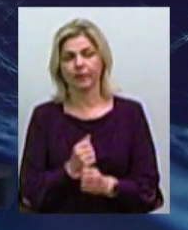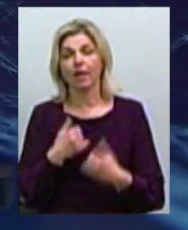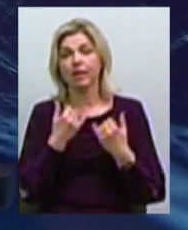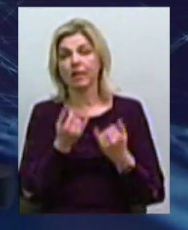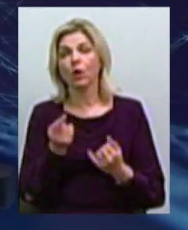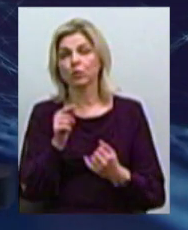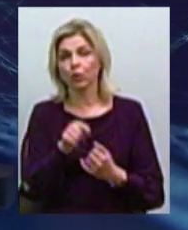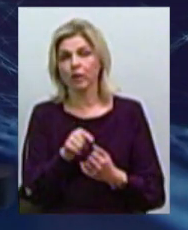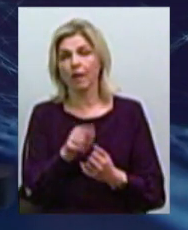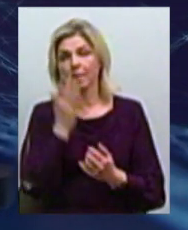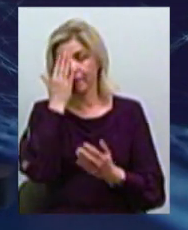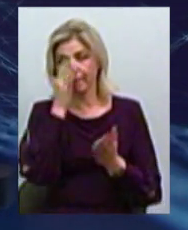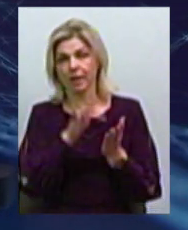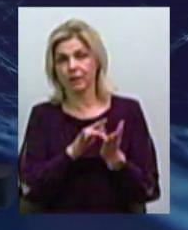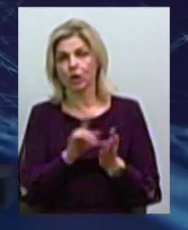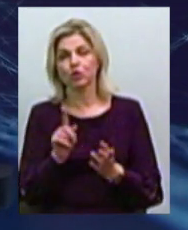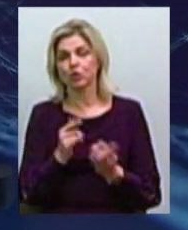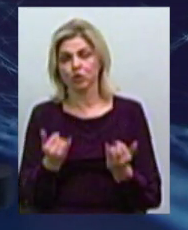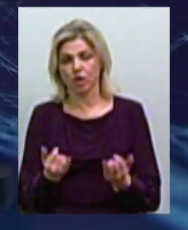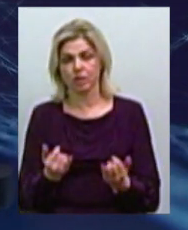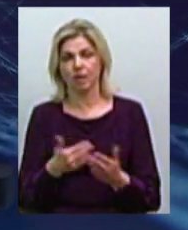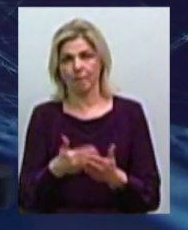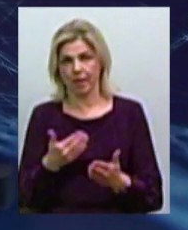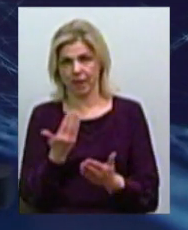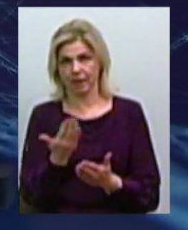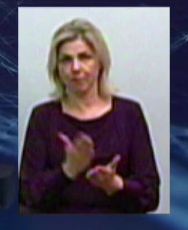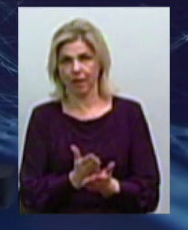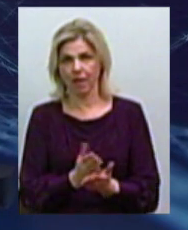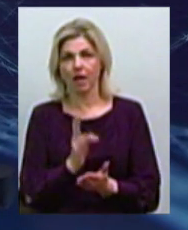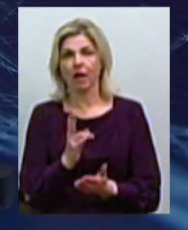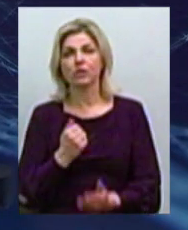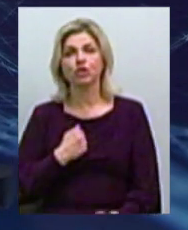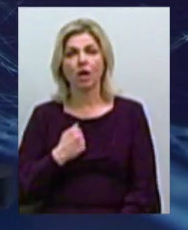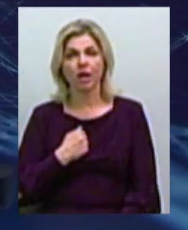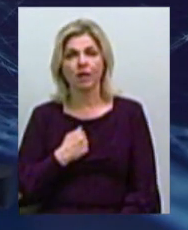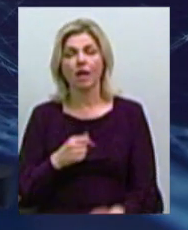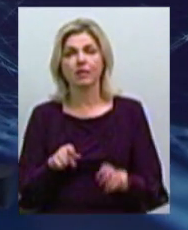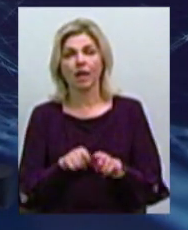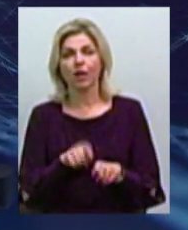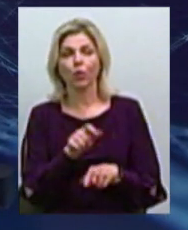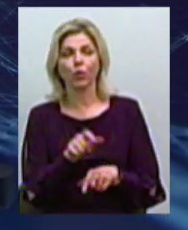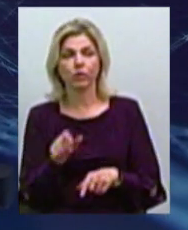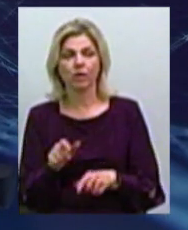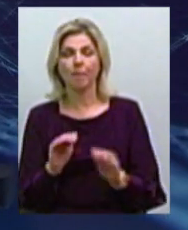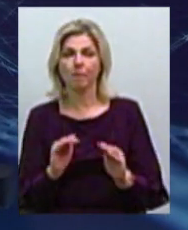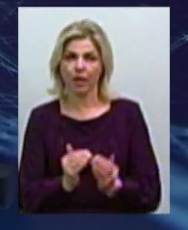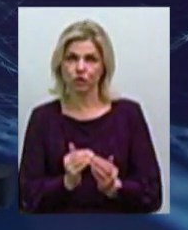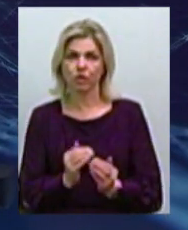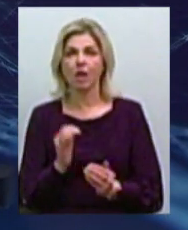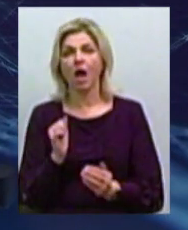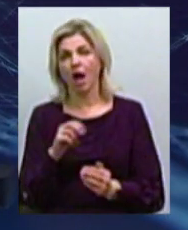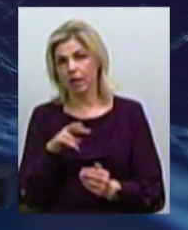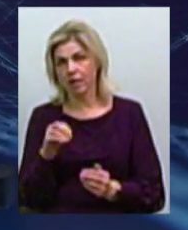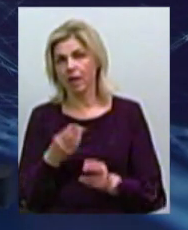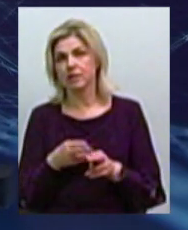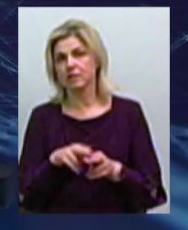для досягнення тої мети, яка от на даному етапі перед ним стоїть. Ну, на превеликий жаль, таких людей меншість. Але це,